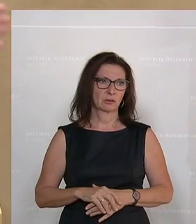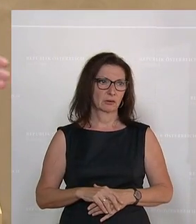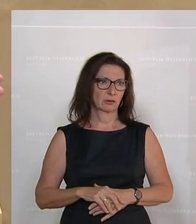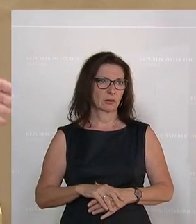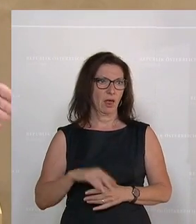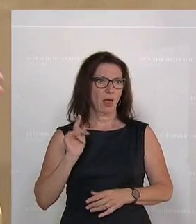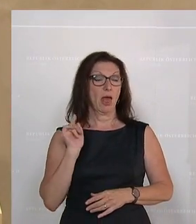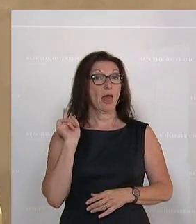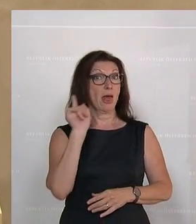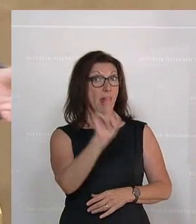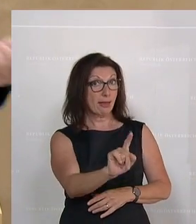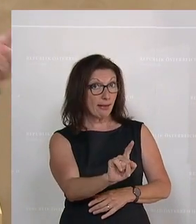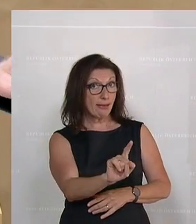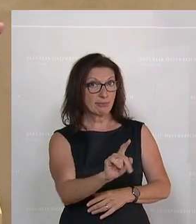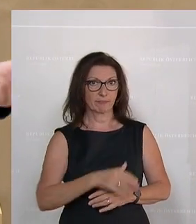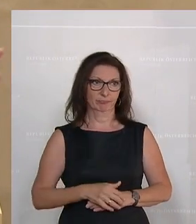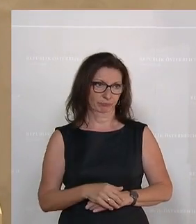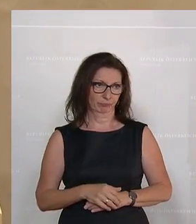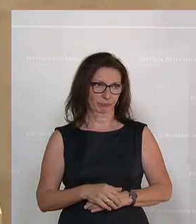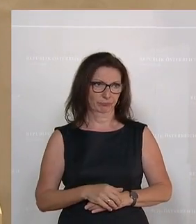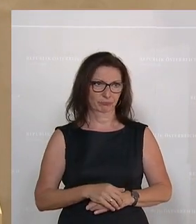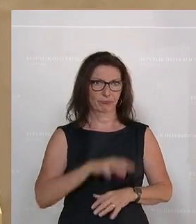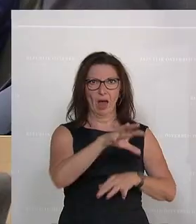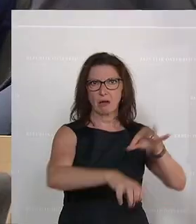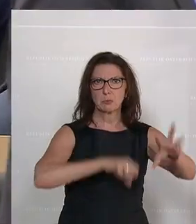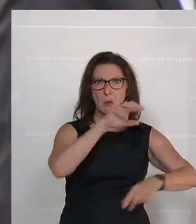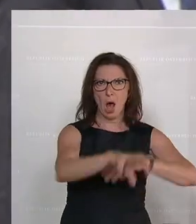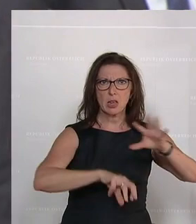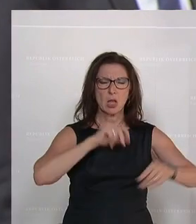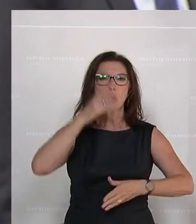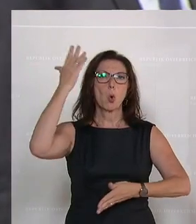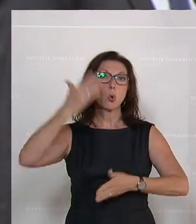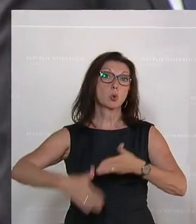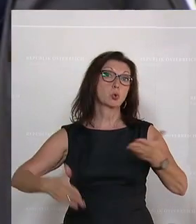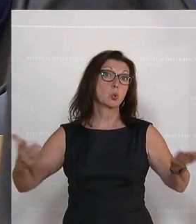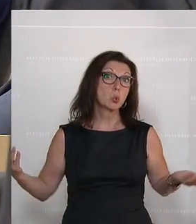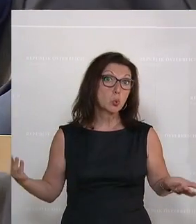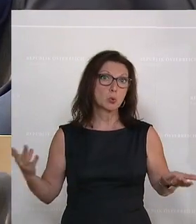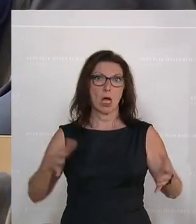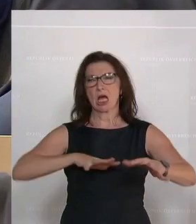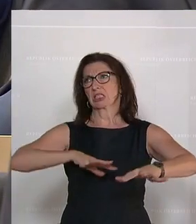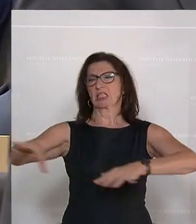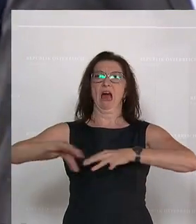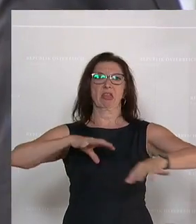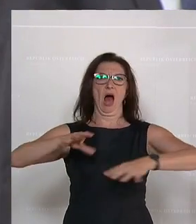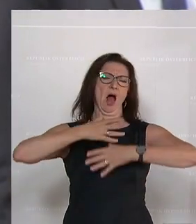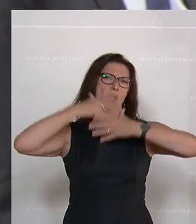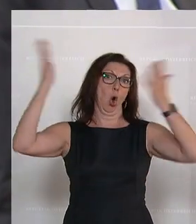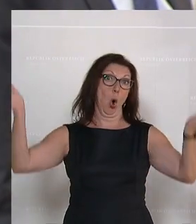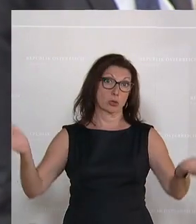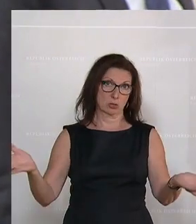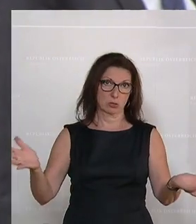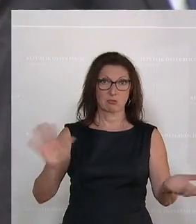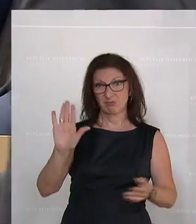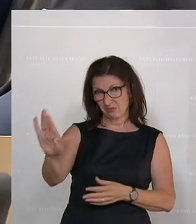hingehen dann außer sagen was geht und dann am ende des tages eben in einem großen skandal zu landen der größte skandal in